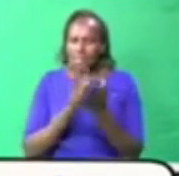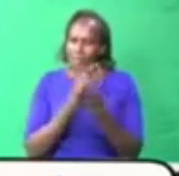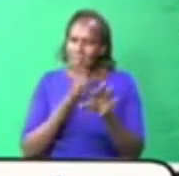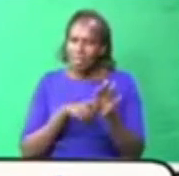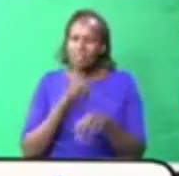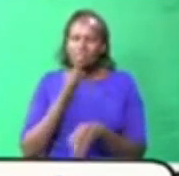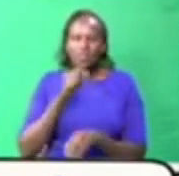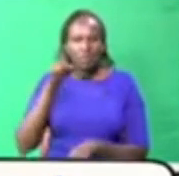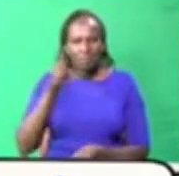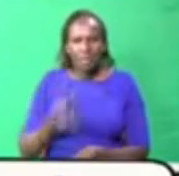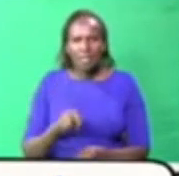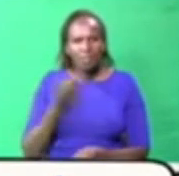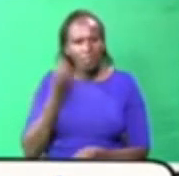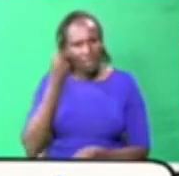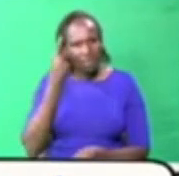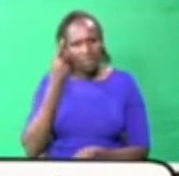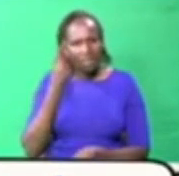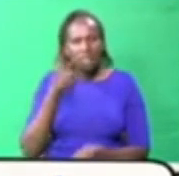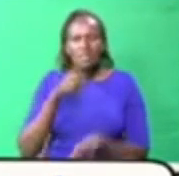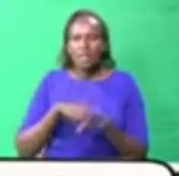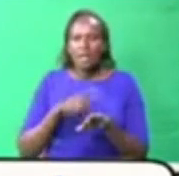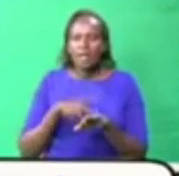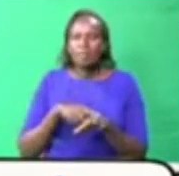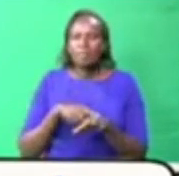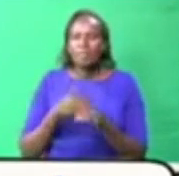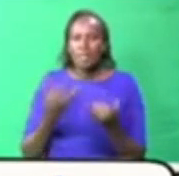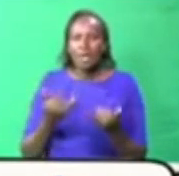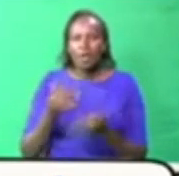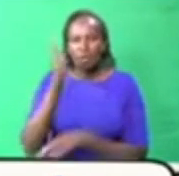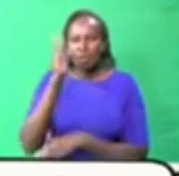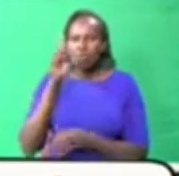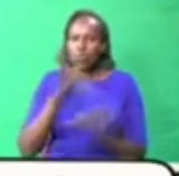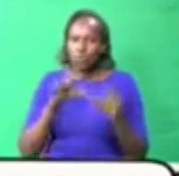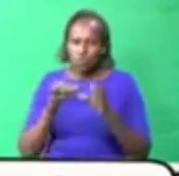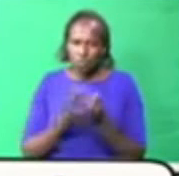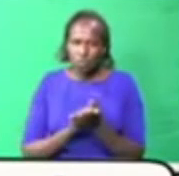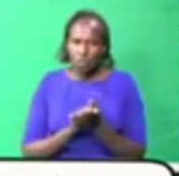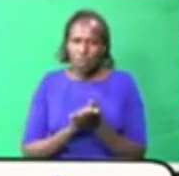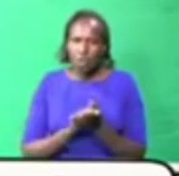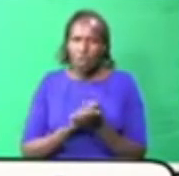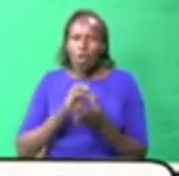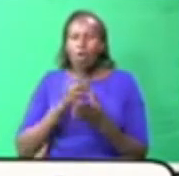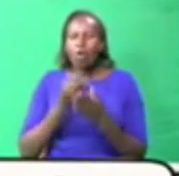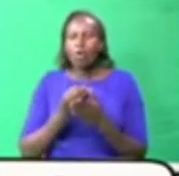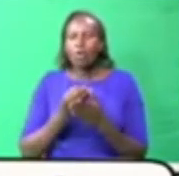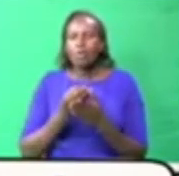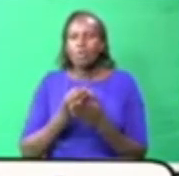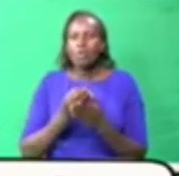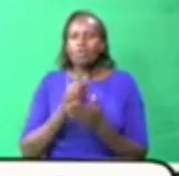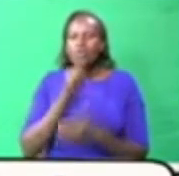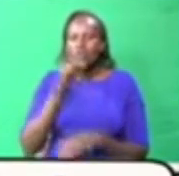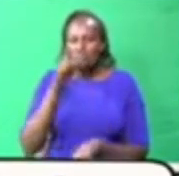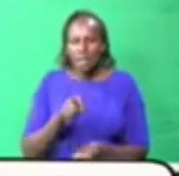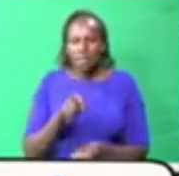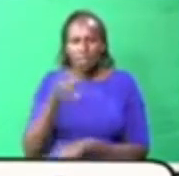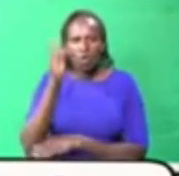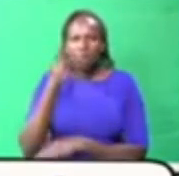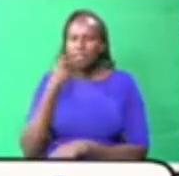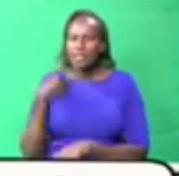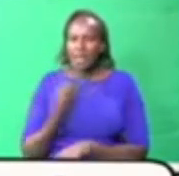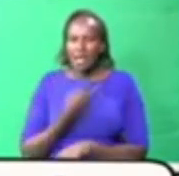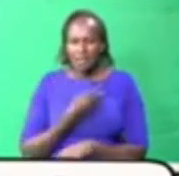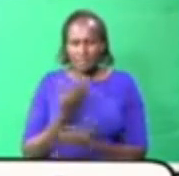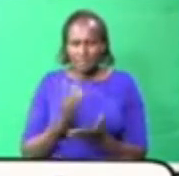lazima tuelewe kwa wakati huu kile anachofanya. Na wakati mwingine sio lazima atueleze kile anachofanya. Siku moja haba